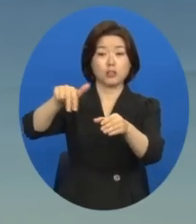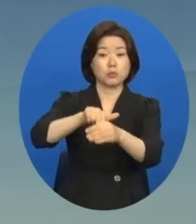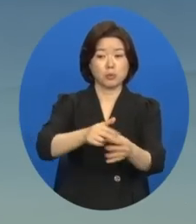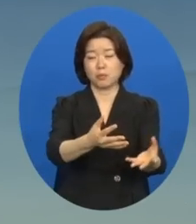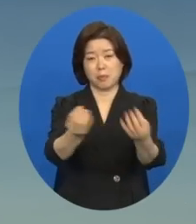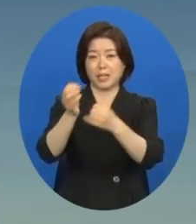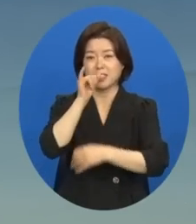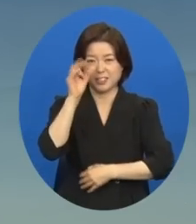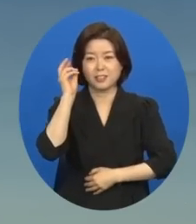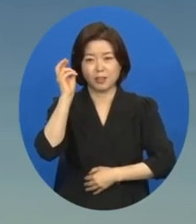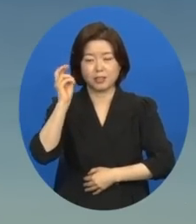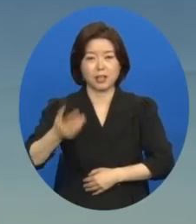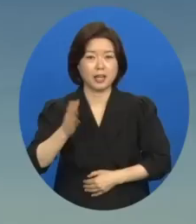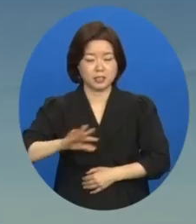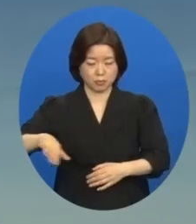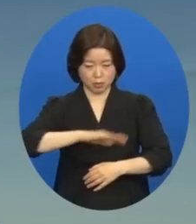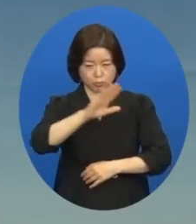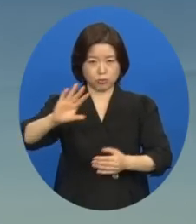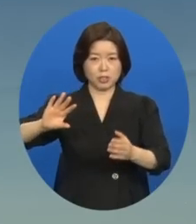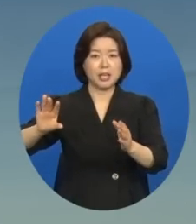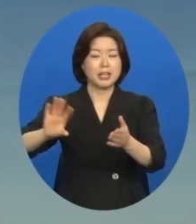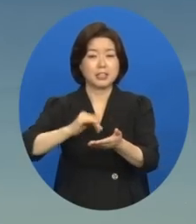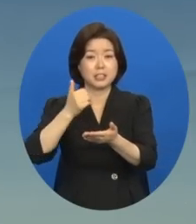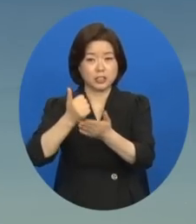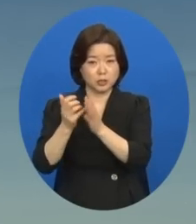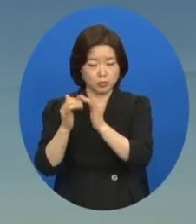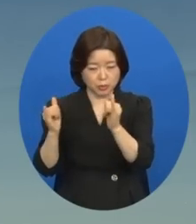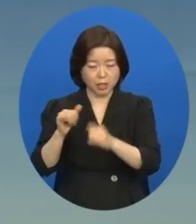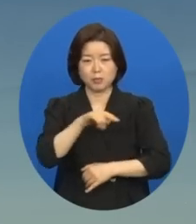많지만 우리 그리스도인들은 그렇게 살지 않습니다.